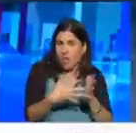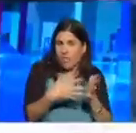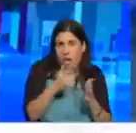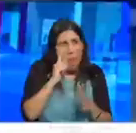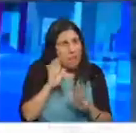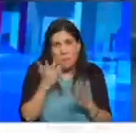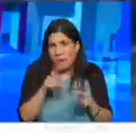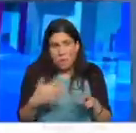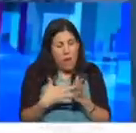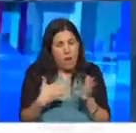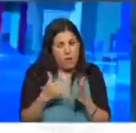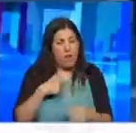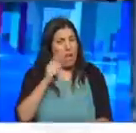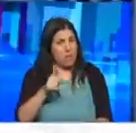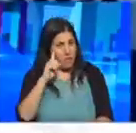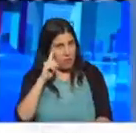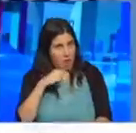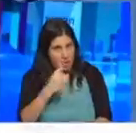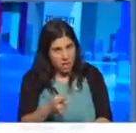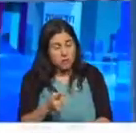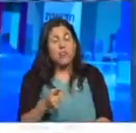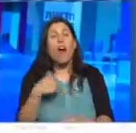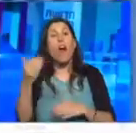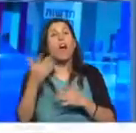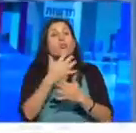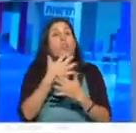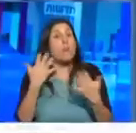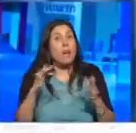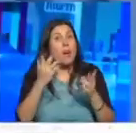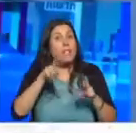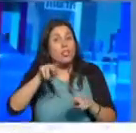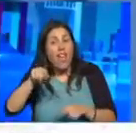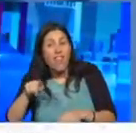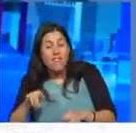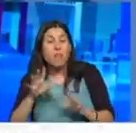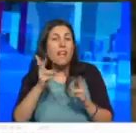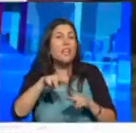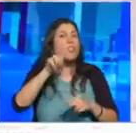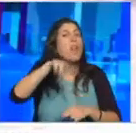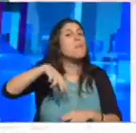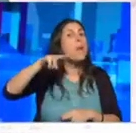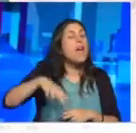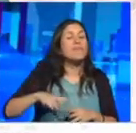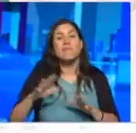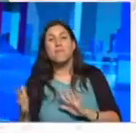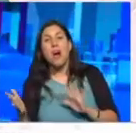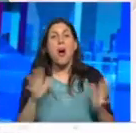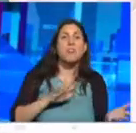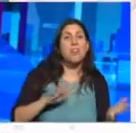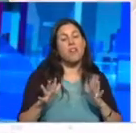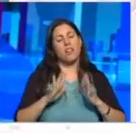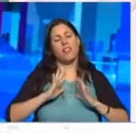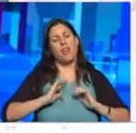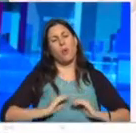יש בחקירה, אני חייב להגיד לך, אחרי שהתברר לנו מה יש ב-1000 ומה יש ב-2000, פחות או יותר